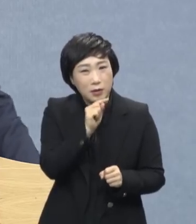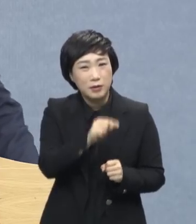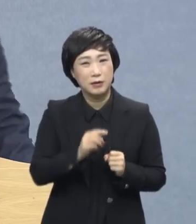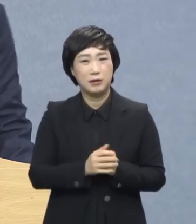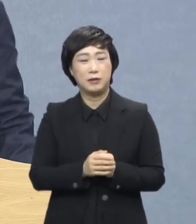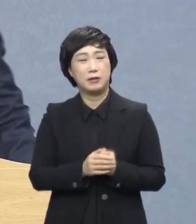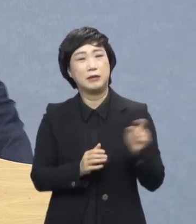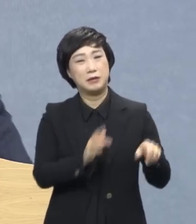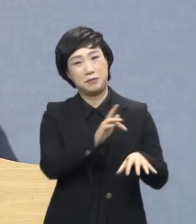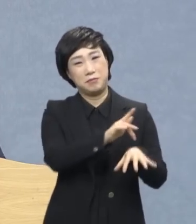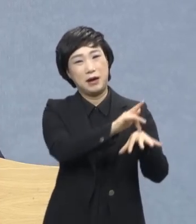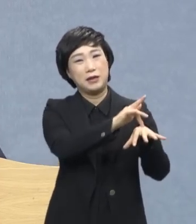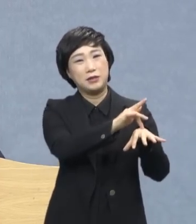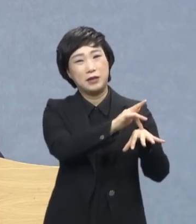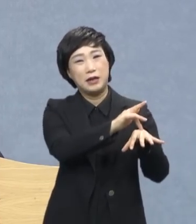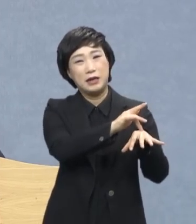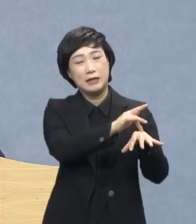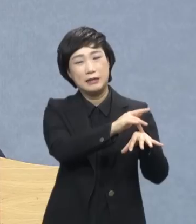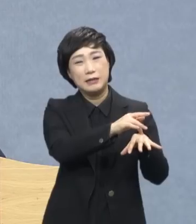네가